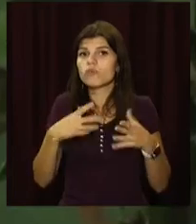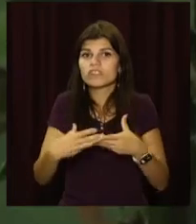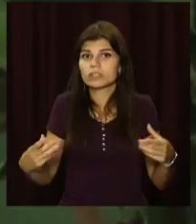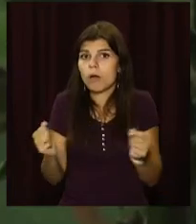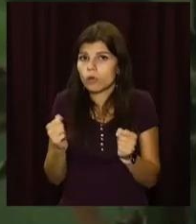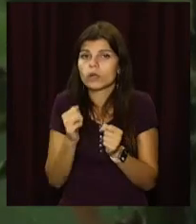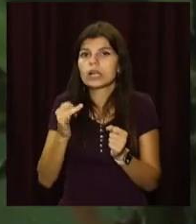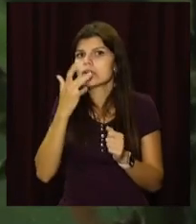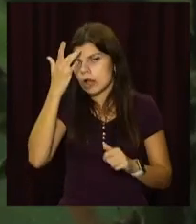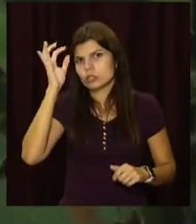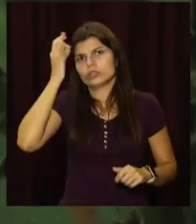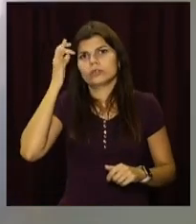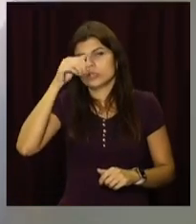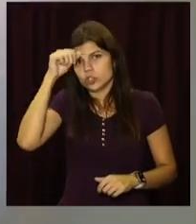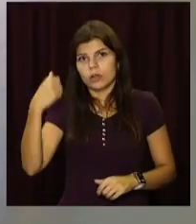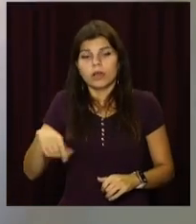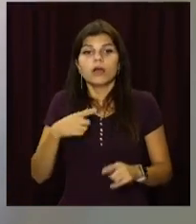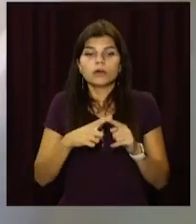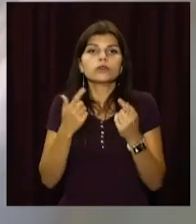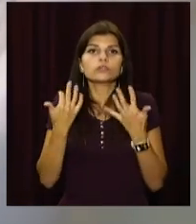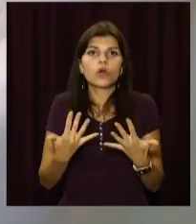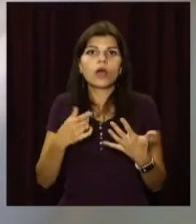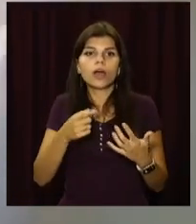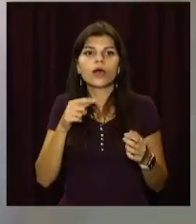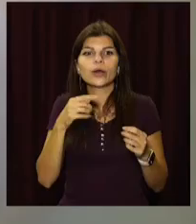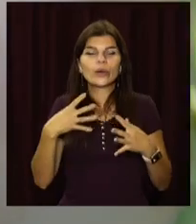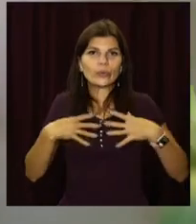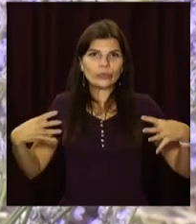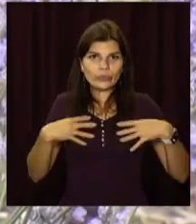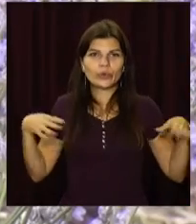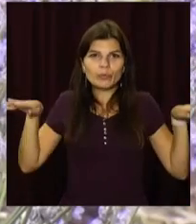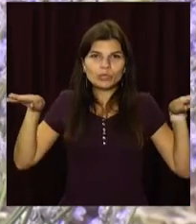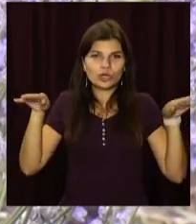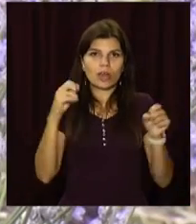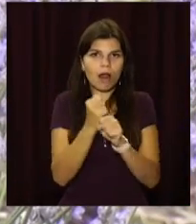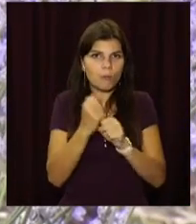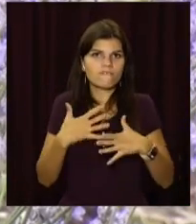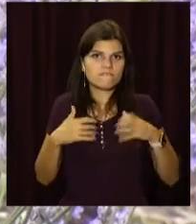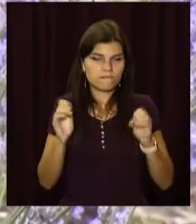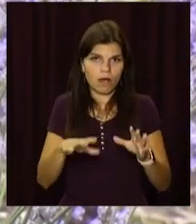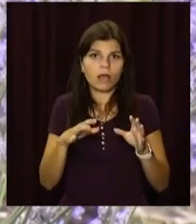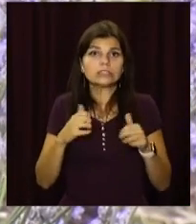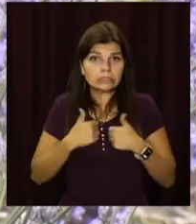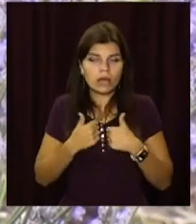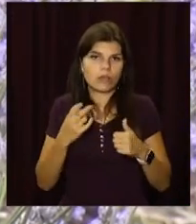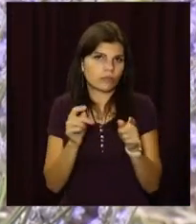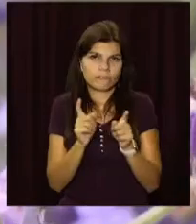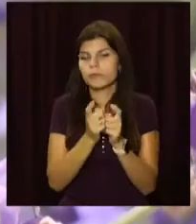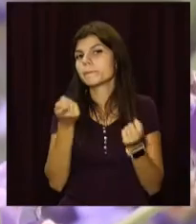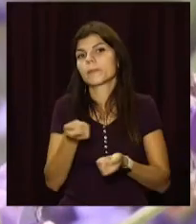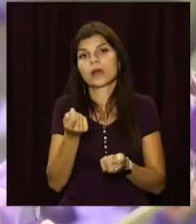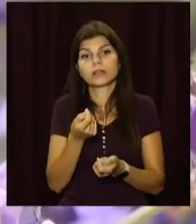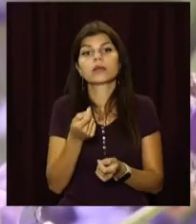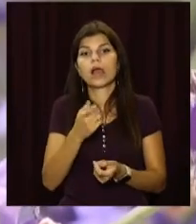та надспекотне літо вплинули на кількість і працьовитість смугастих трудівниць. Із такими темпами кліматичних змін, зазначають спеціалісти, в